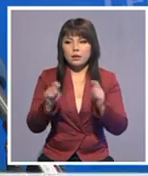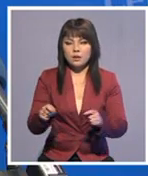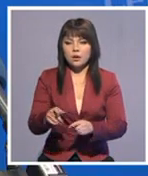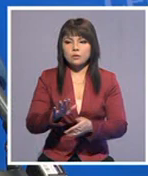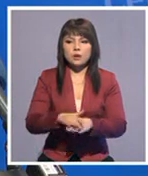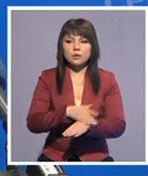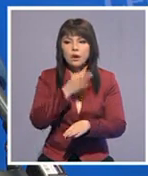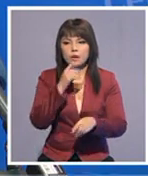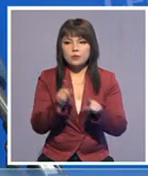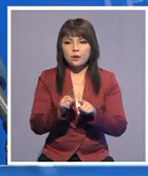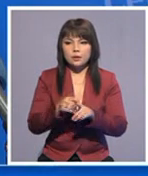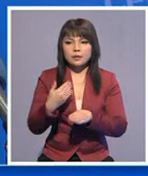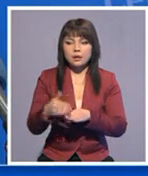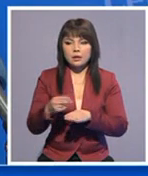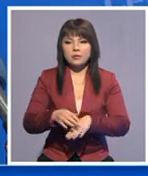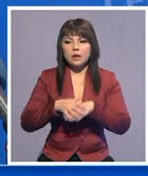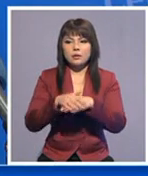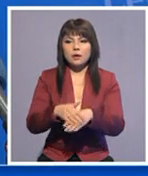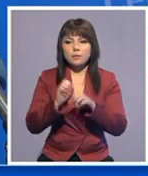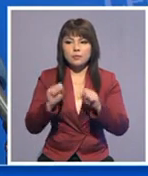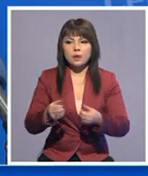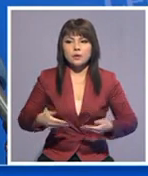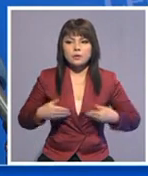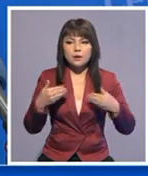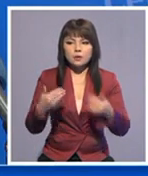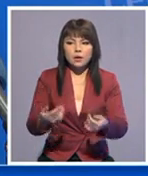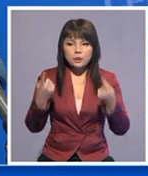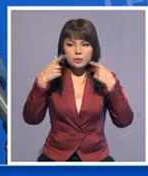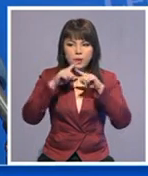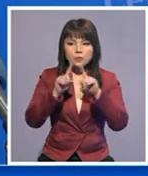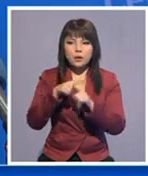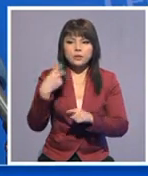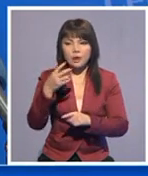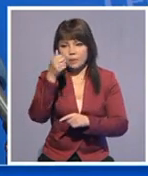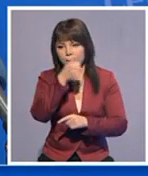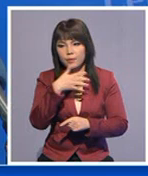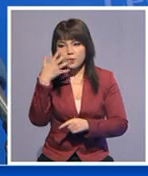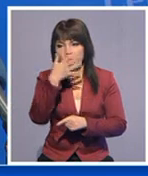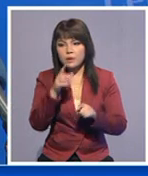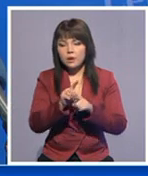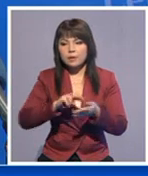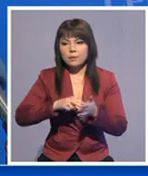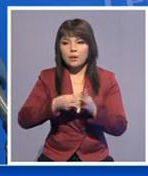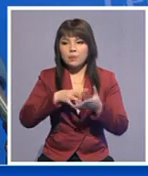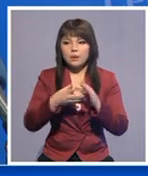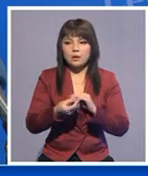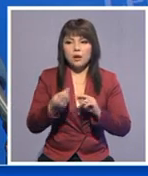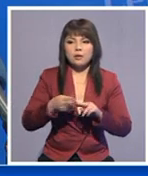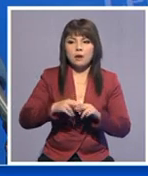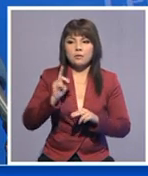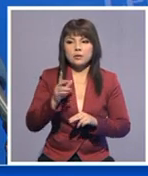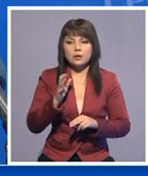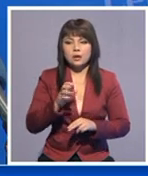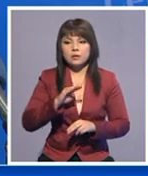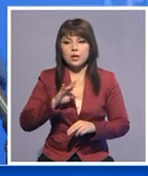мерзімді несиелер беру тетіктерін ұсыну. Индустрияландыру бағдарламасының екінші 5 жылдығына біз холдинг ретінде 1,5 триллион теңге тартуды